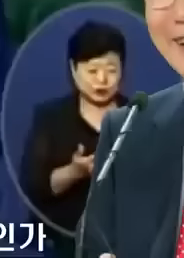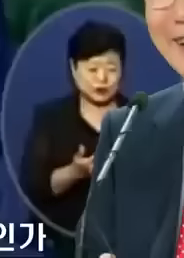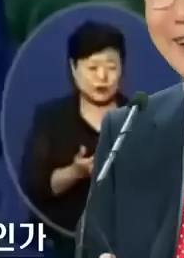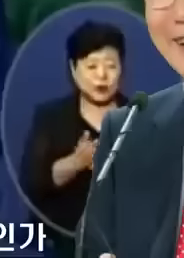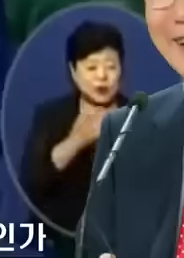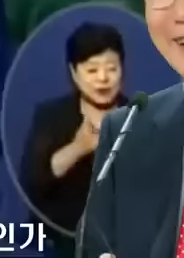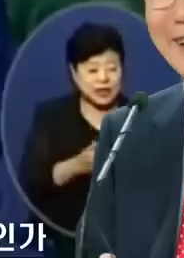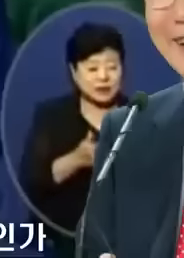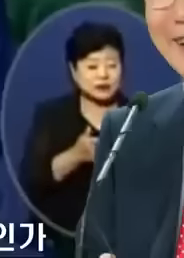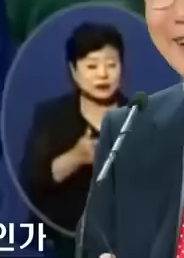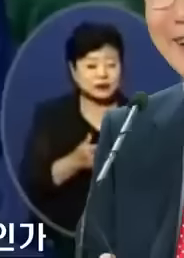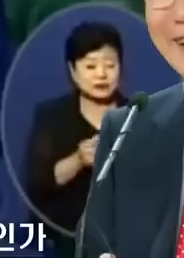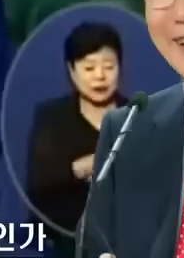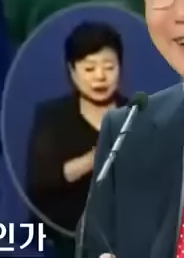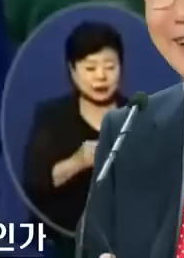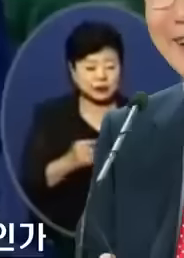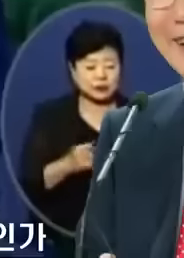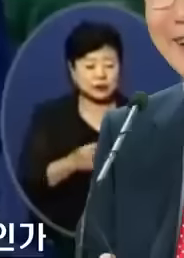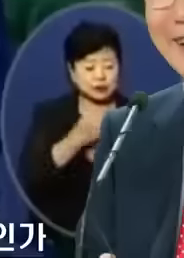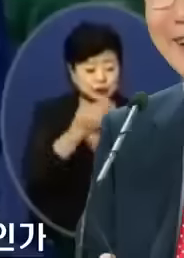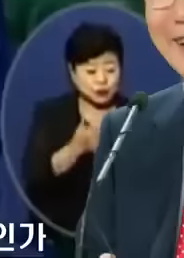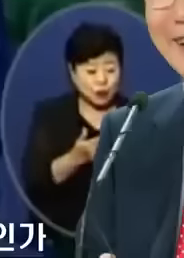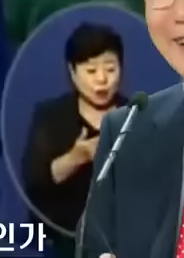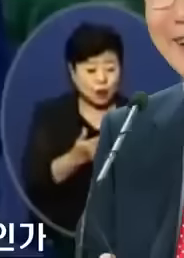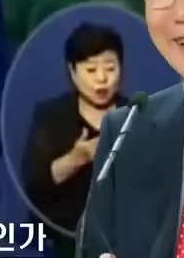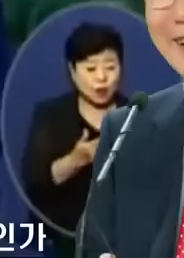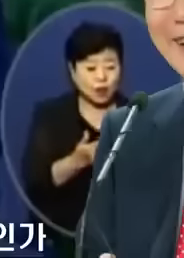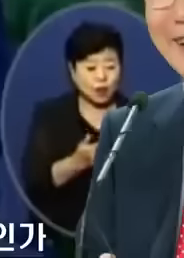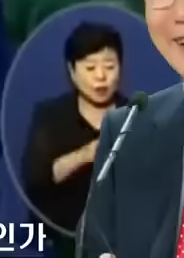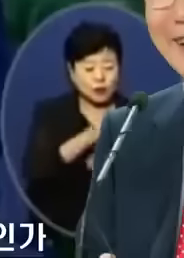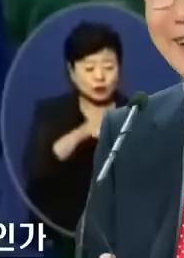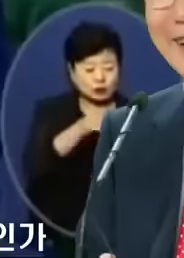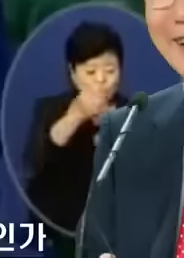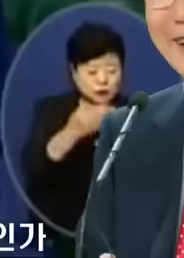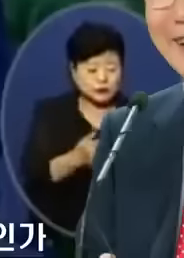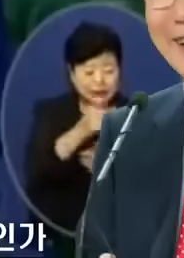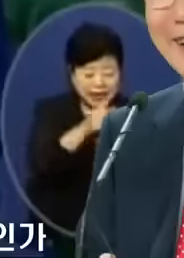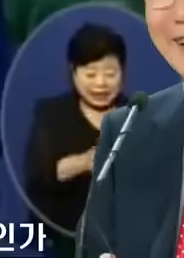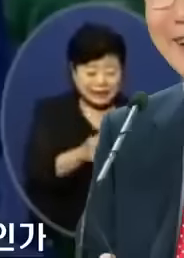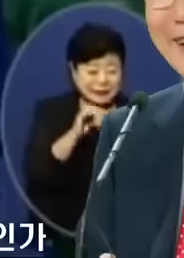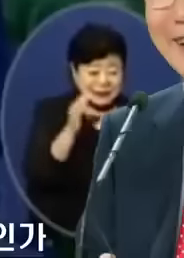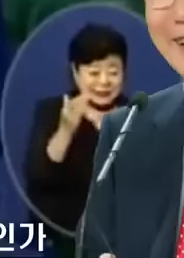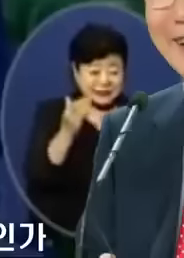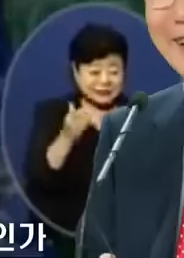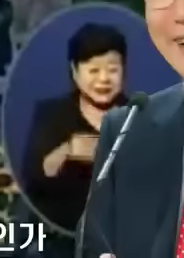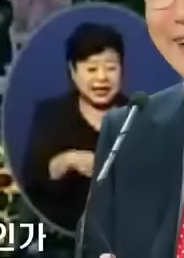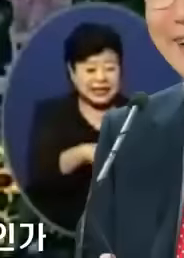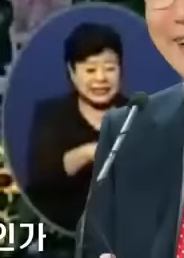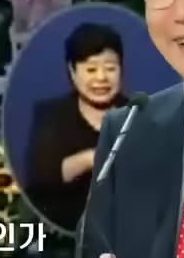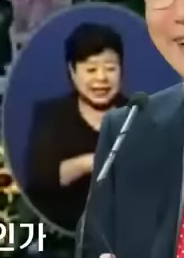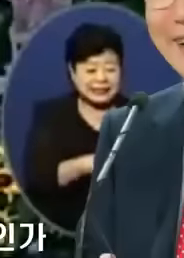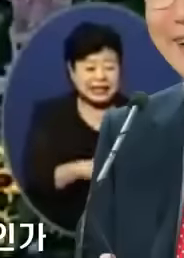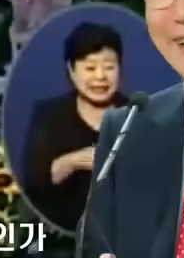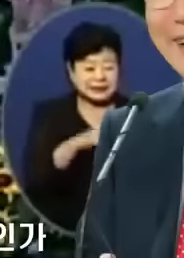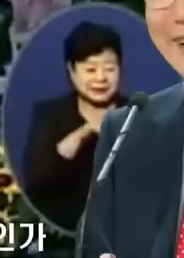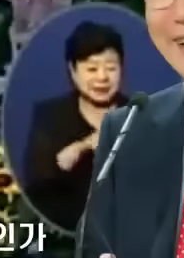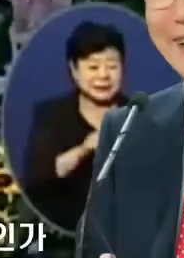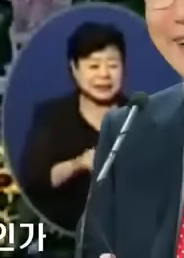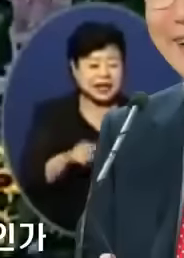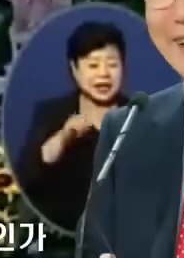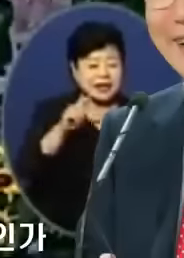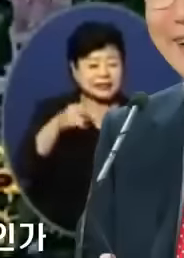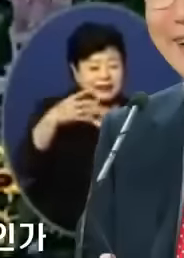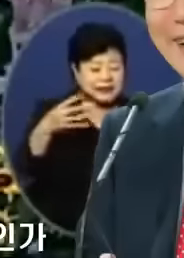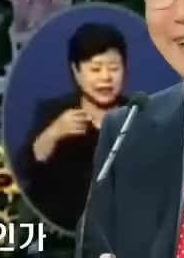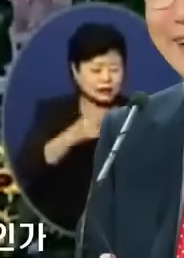아들 예수님을 대속물로 주시고 전인 구원을 주시는 하나님이신 것입니다. 이사야 43장 1절로 4절에